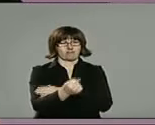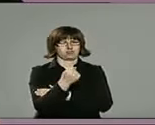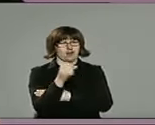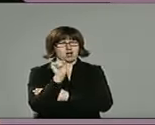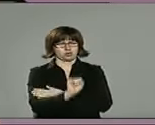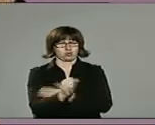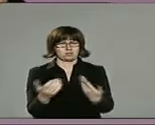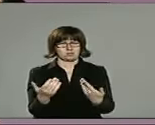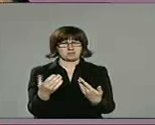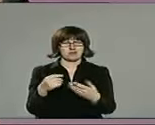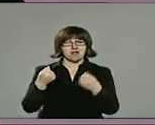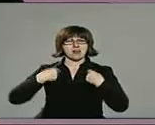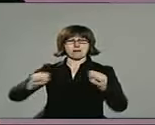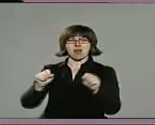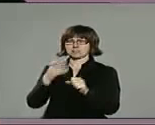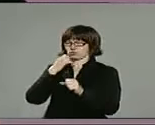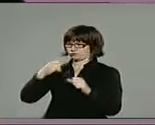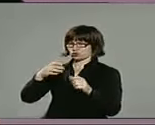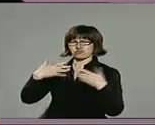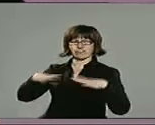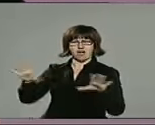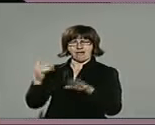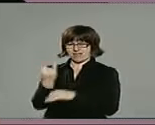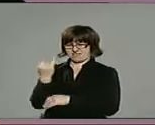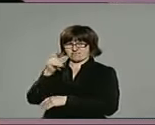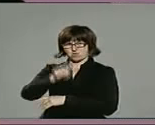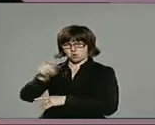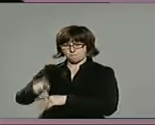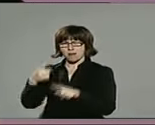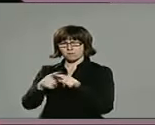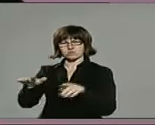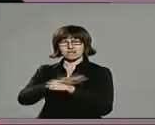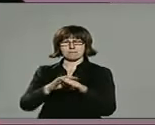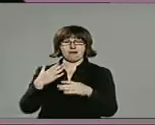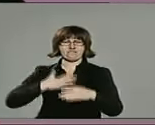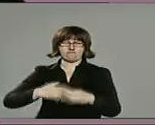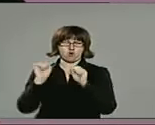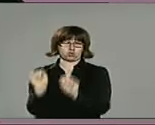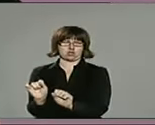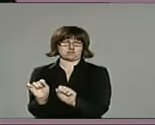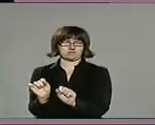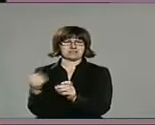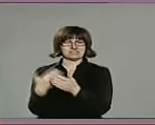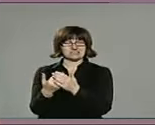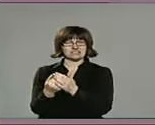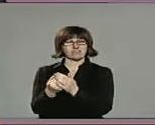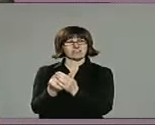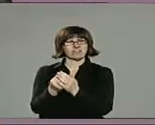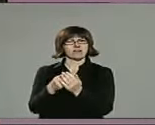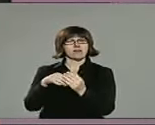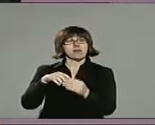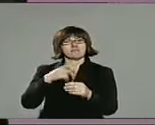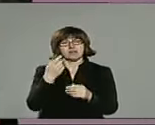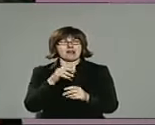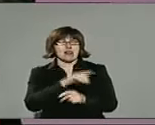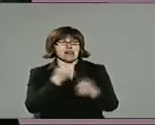schützt. Liberalismus will die Freiheit des Individuums genauso sichern wie das Gemeinwohl. Das alles hat mit dem Schnäppchenjäger-Liberalismus